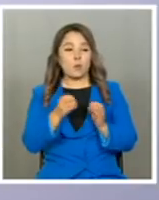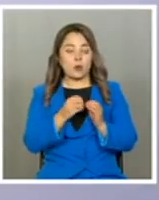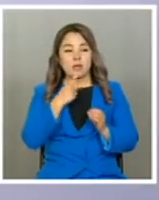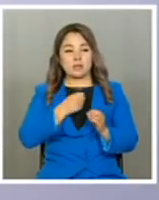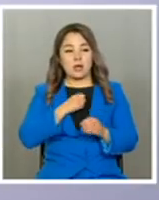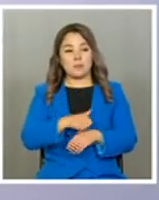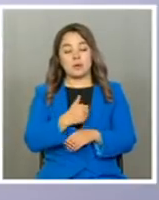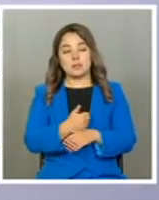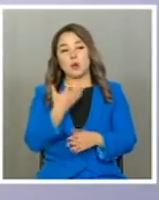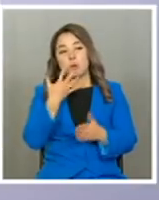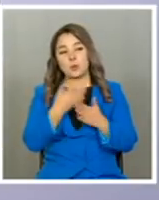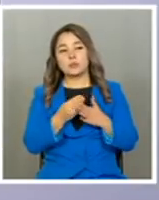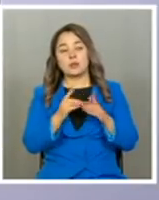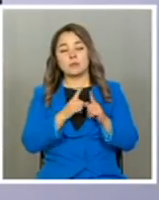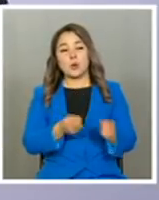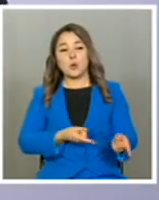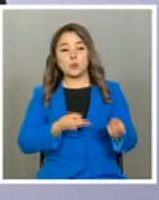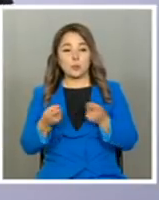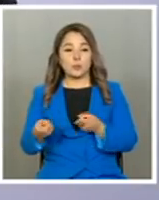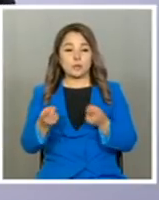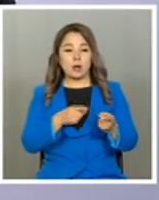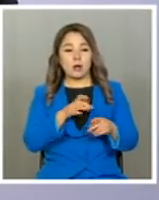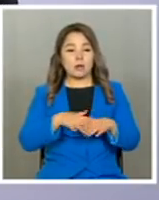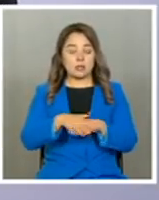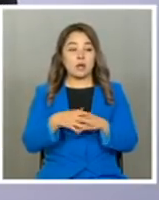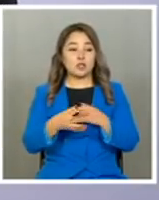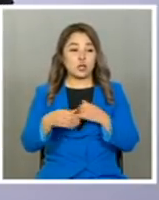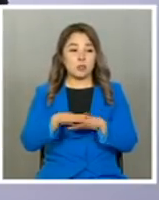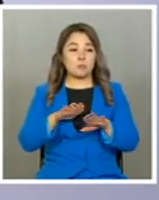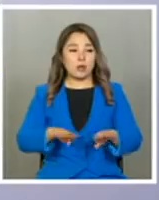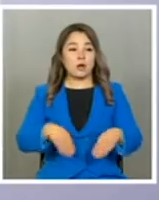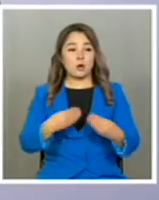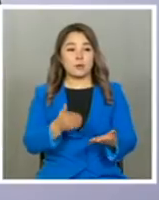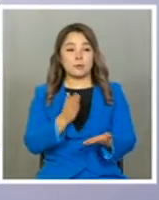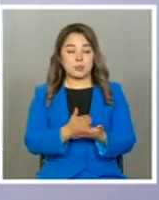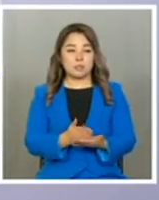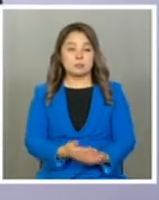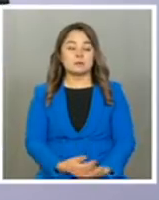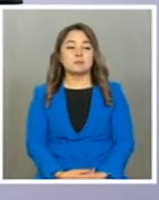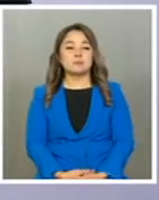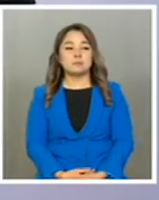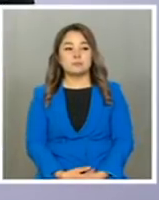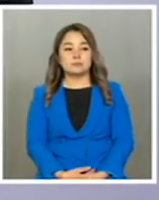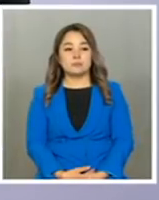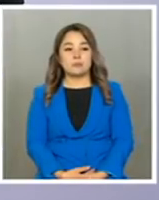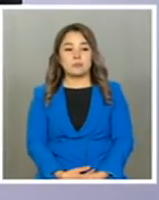өзіне көшпелі халқы менен жер аумағын берген.